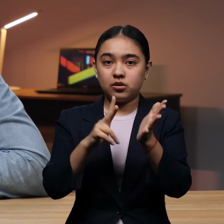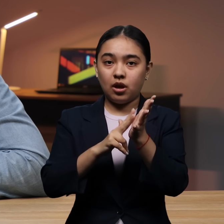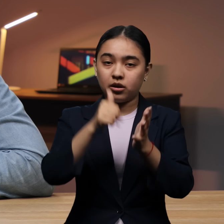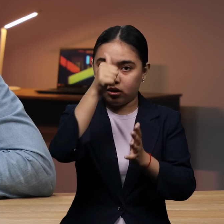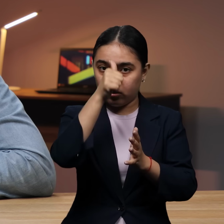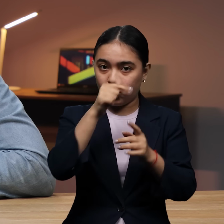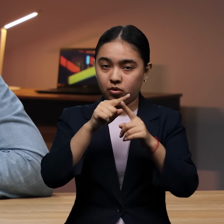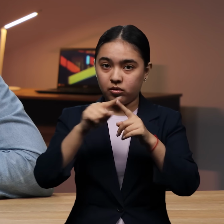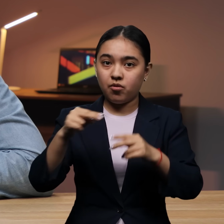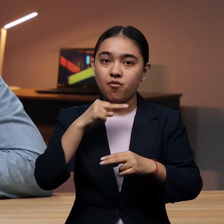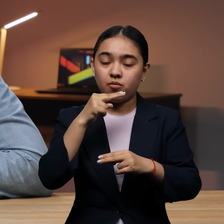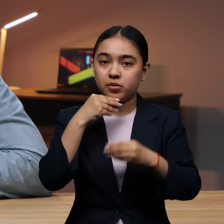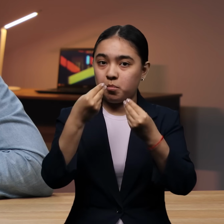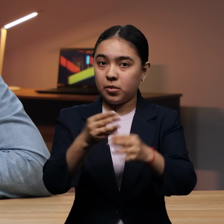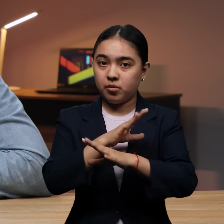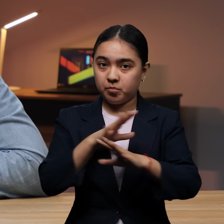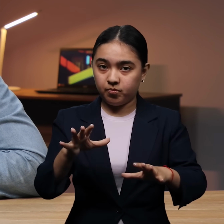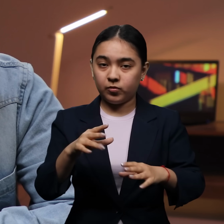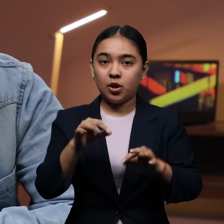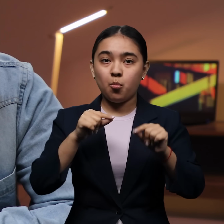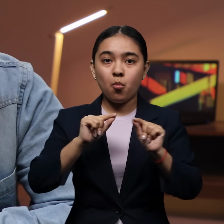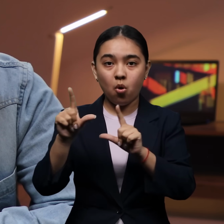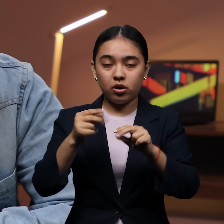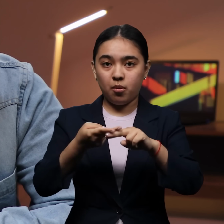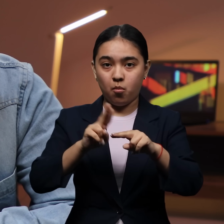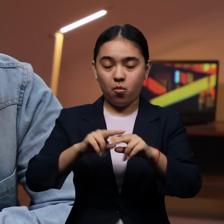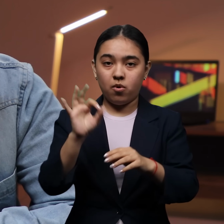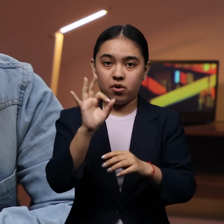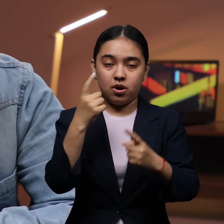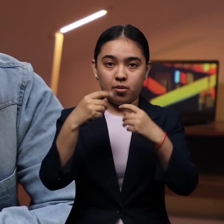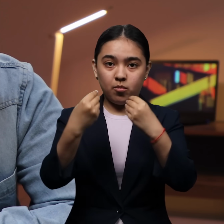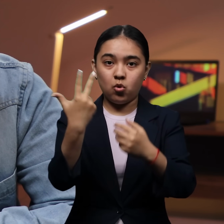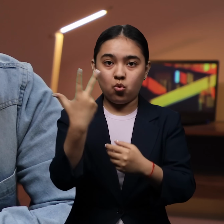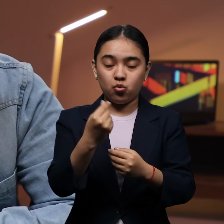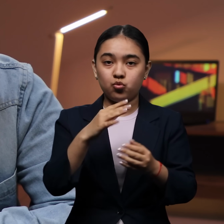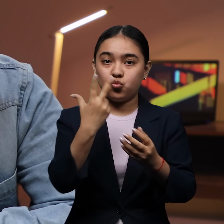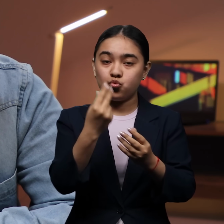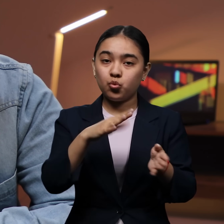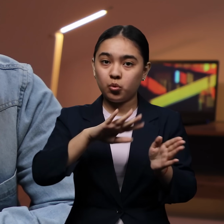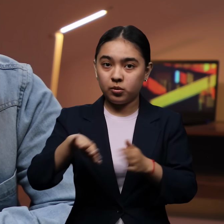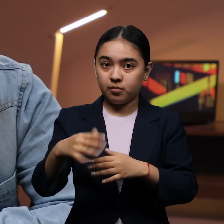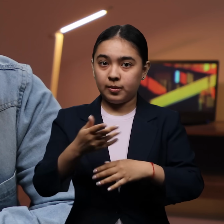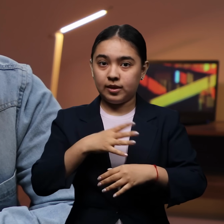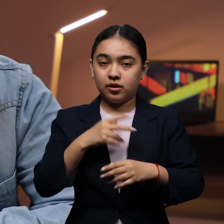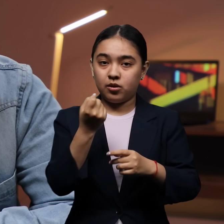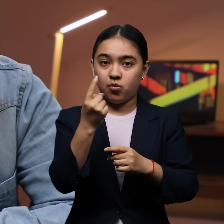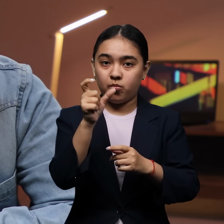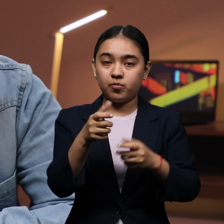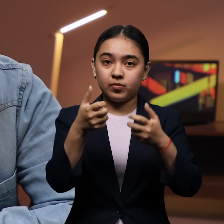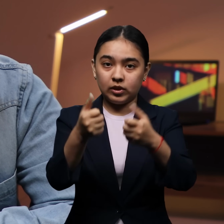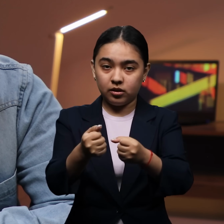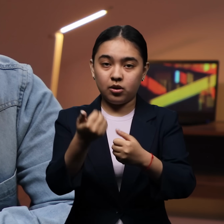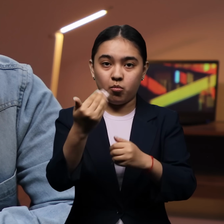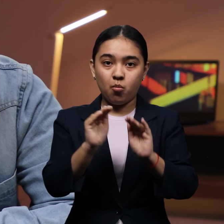8 oy davomida bu voqeaga e'tibor bermay kelgan. Bloger bu haqda xabar berganidan 3 kun o'tib, 11 kishidan 3 kishi hibsga